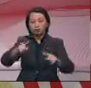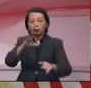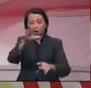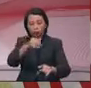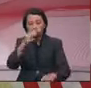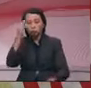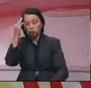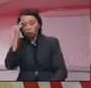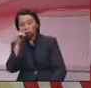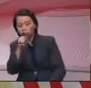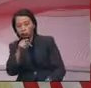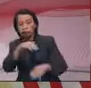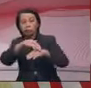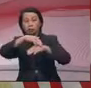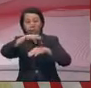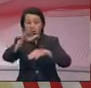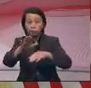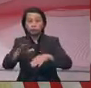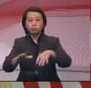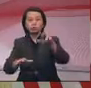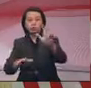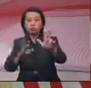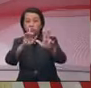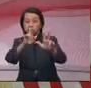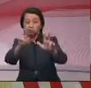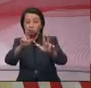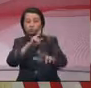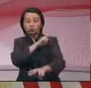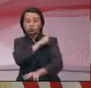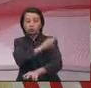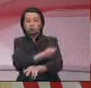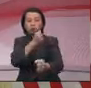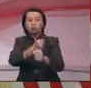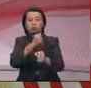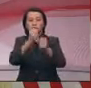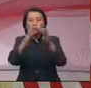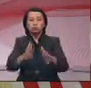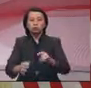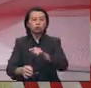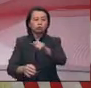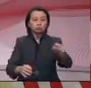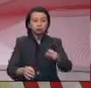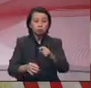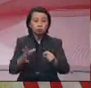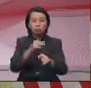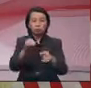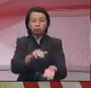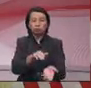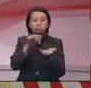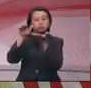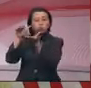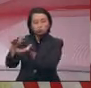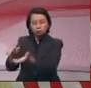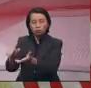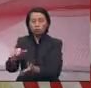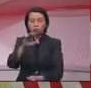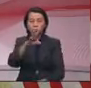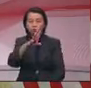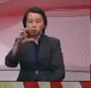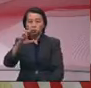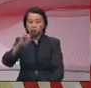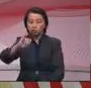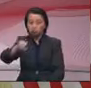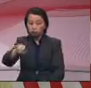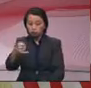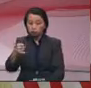mengambil kira lebih daripada 3,000 tenaga kerja yang terlibat serta sumbangan 500